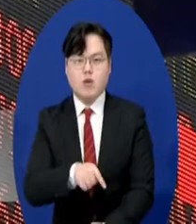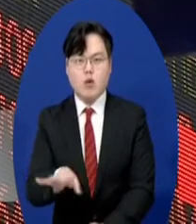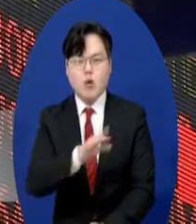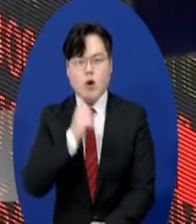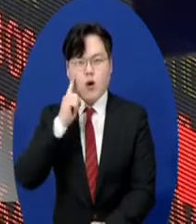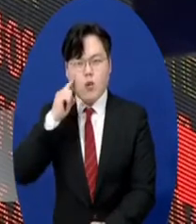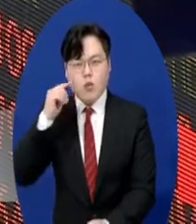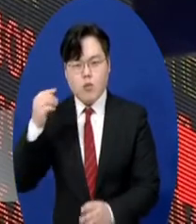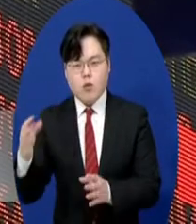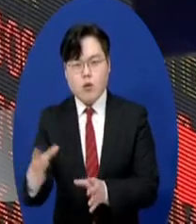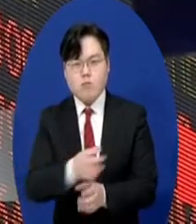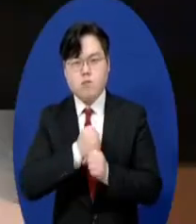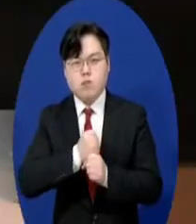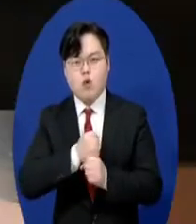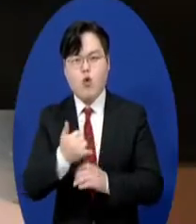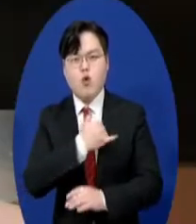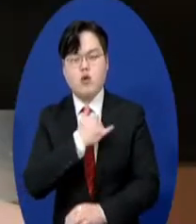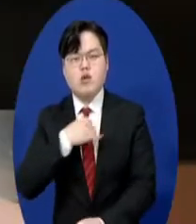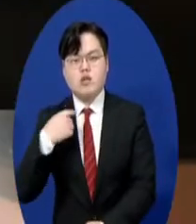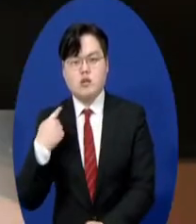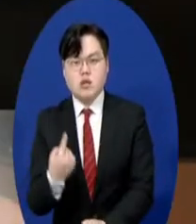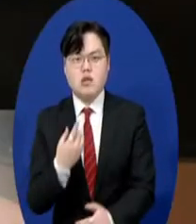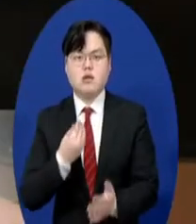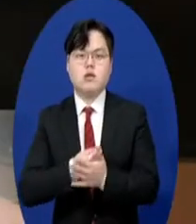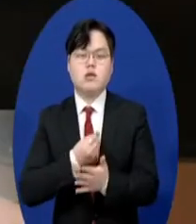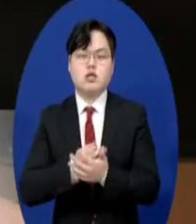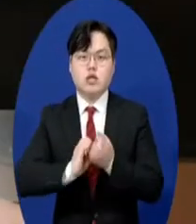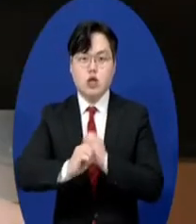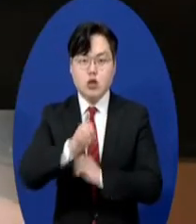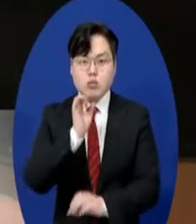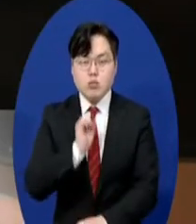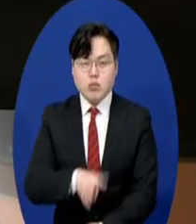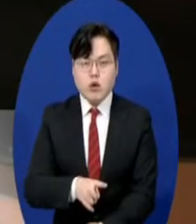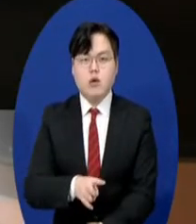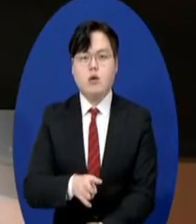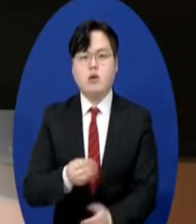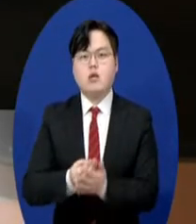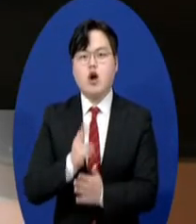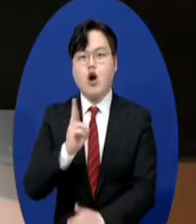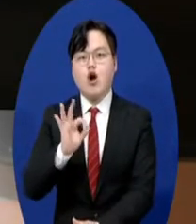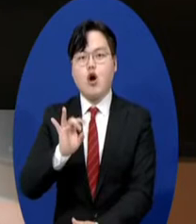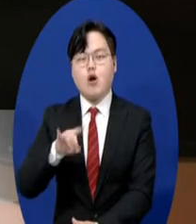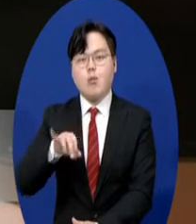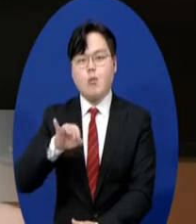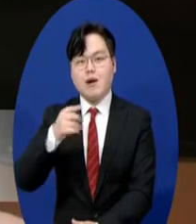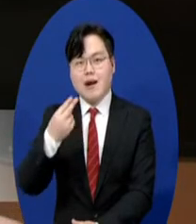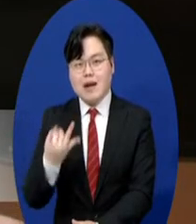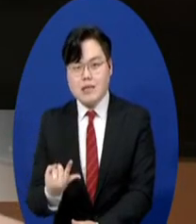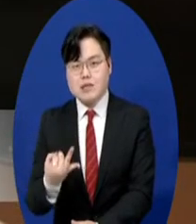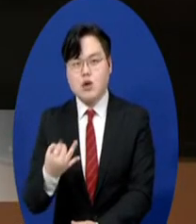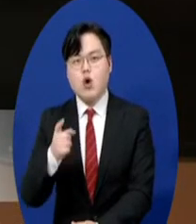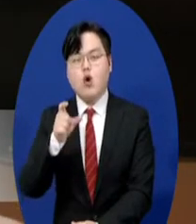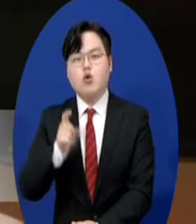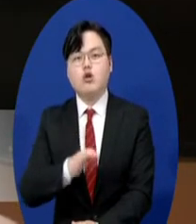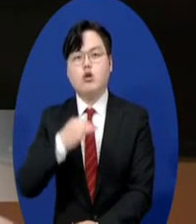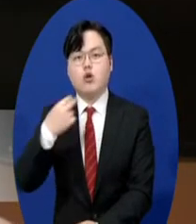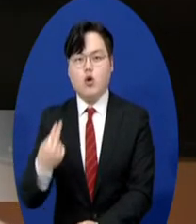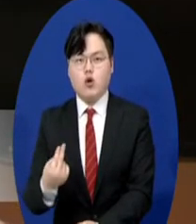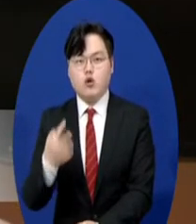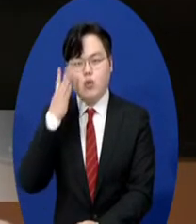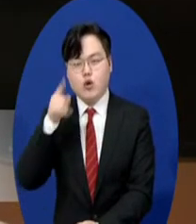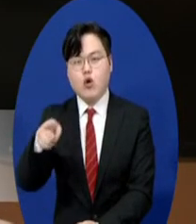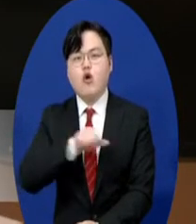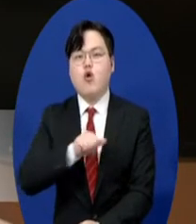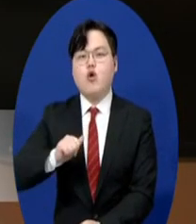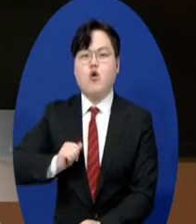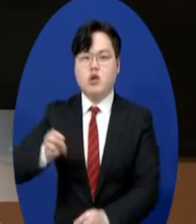Нэгдсэн менежмент явуулаад нэгдсэн удирдлагаар хангаад за корпорац нь өөрөө бол хүний нөөцийн бодлого өөрөө шийддэг, урт